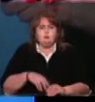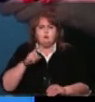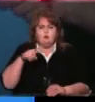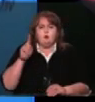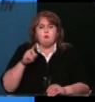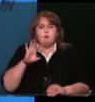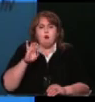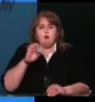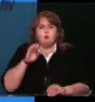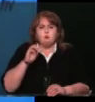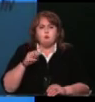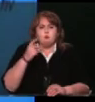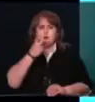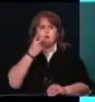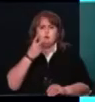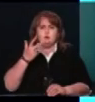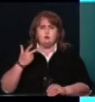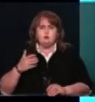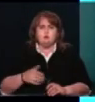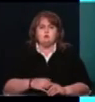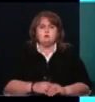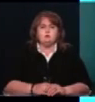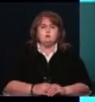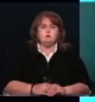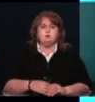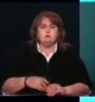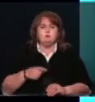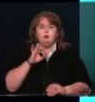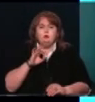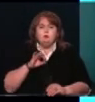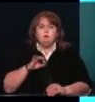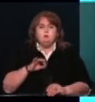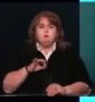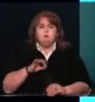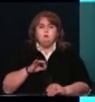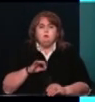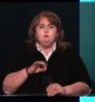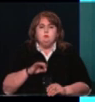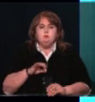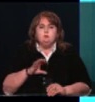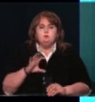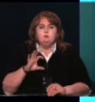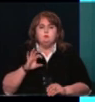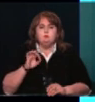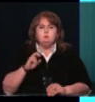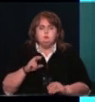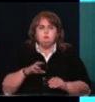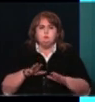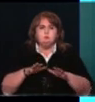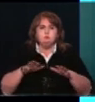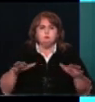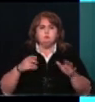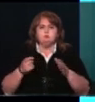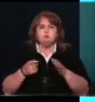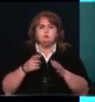орбит. Первая, вторая, третья и так далее. Значит, мы с вами говорим в данном случае об излучении энергии.